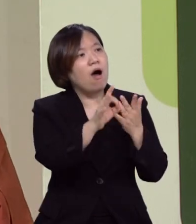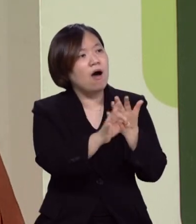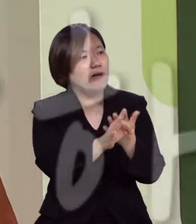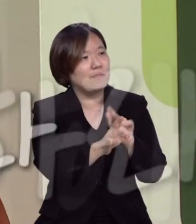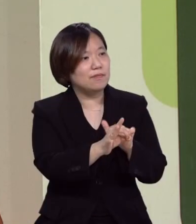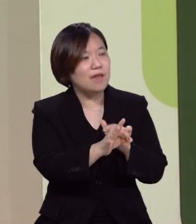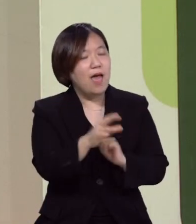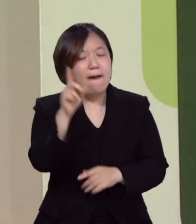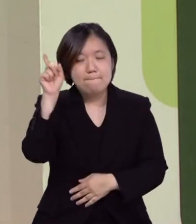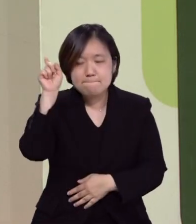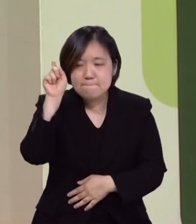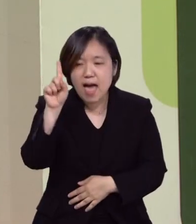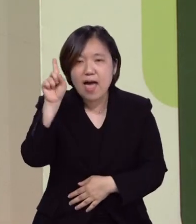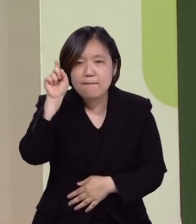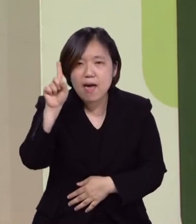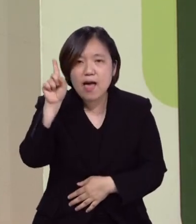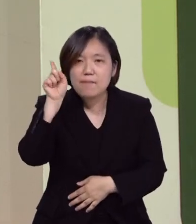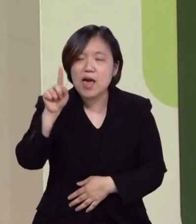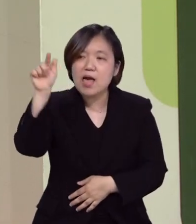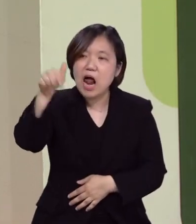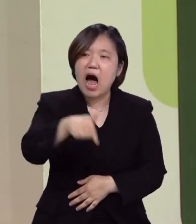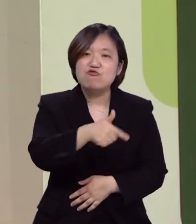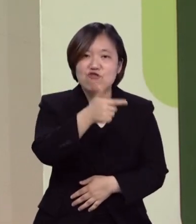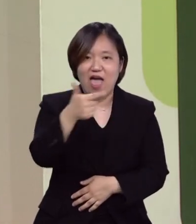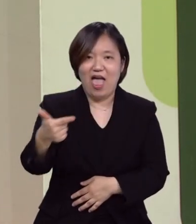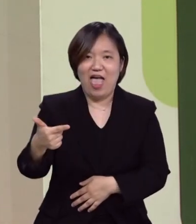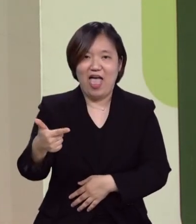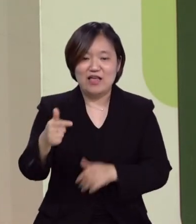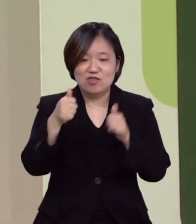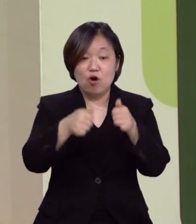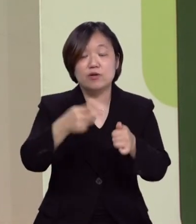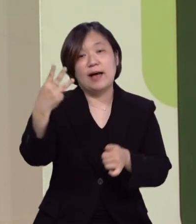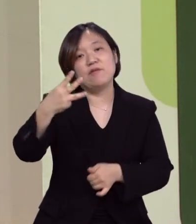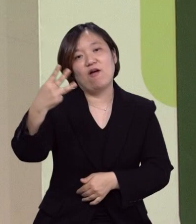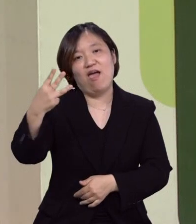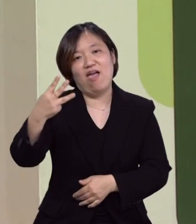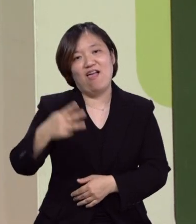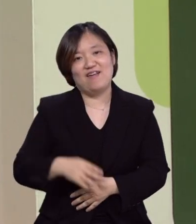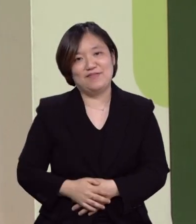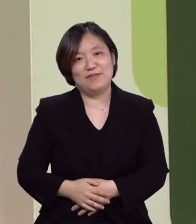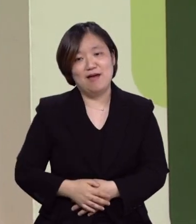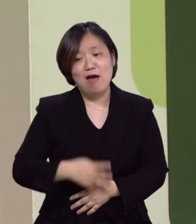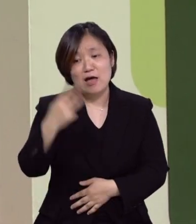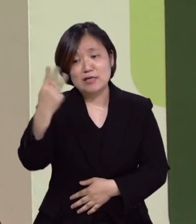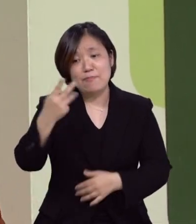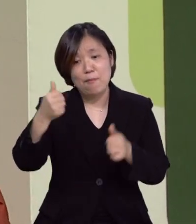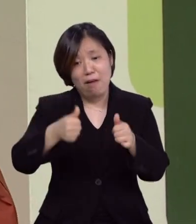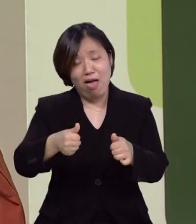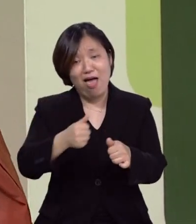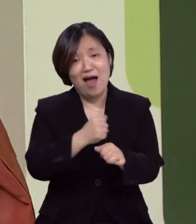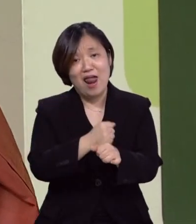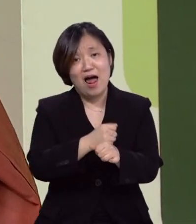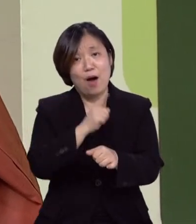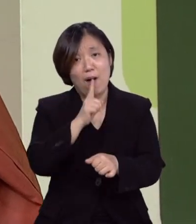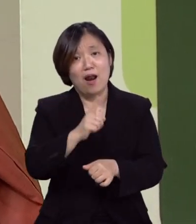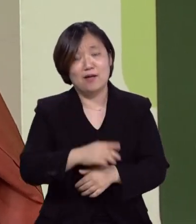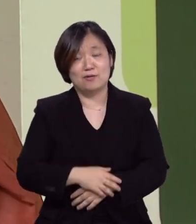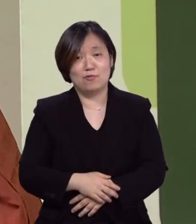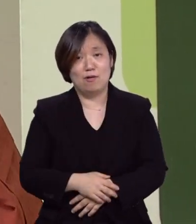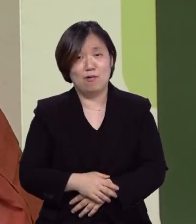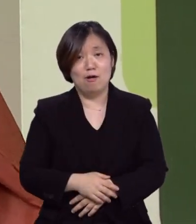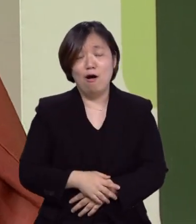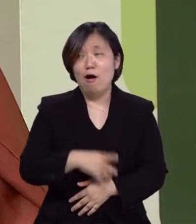매일 3000배를 해라라고 했대요 매일 3000배를 해라 그러니까 막 형 갔을